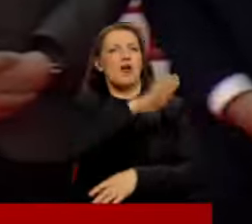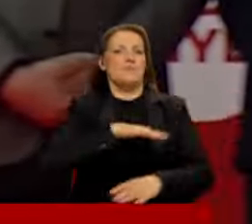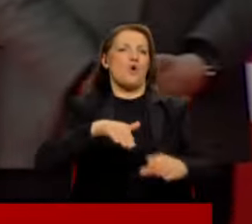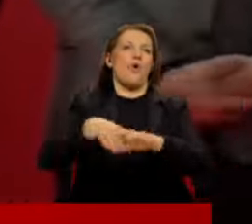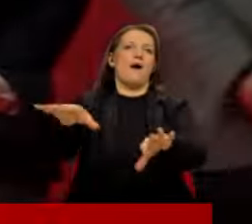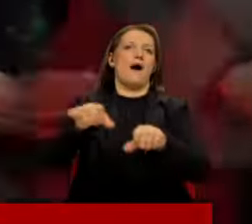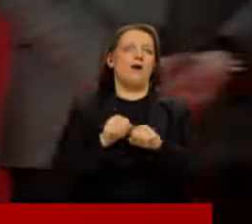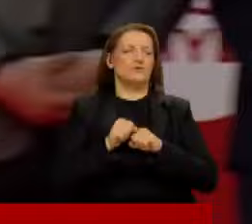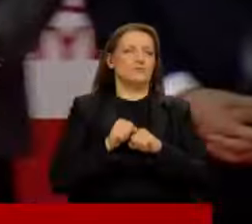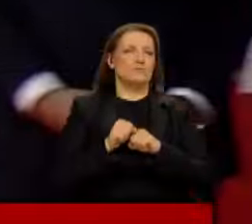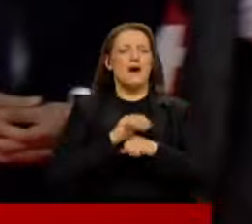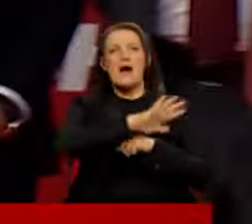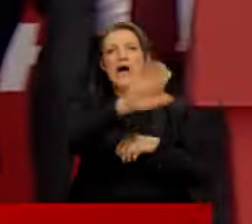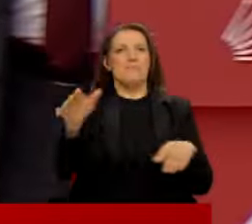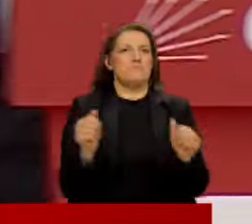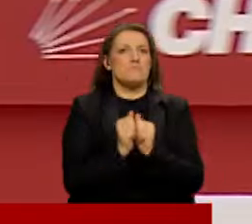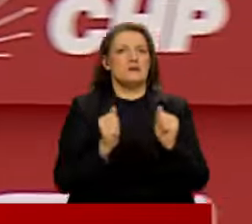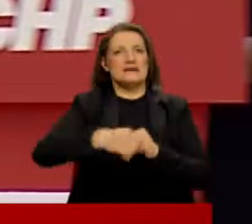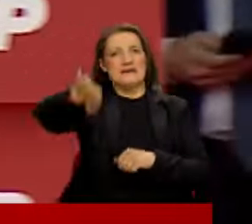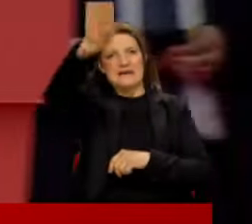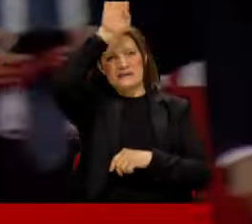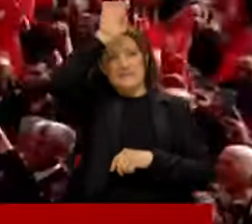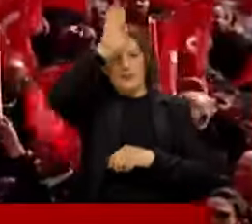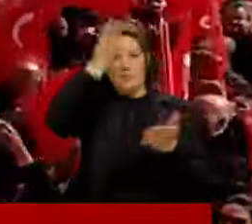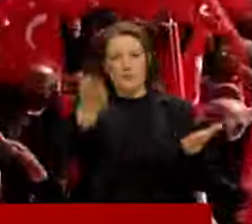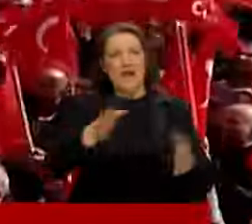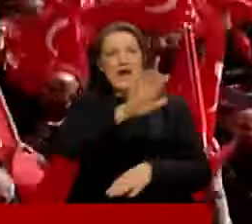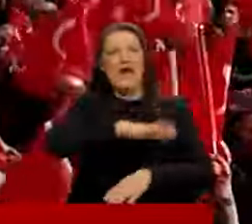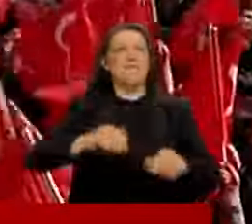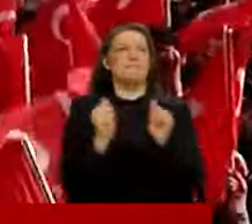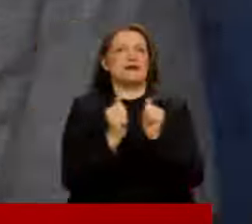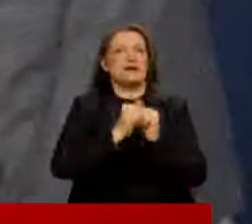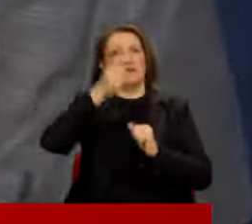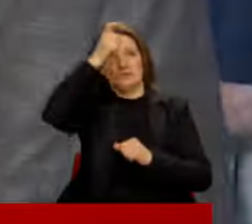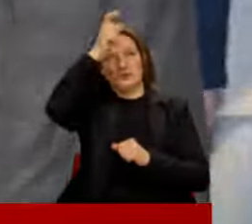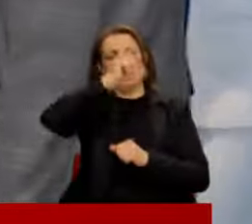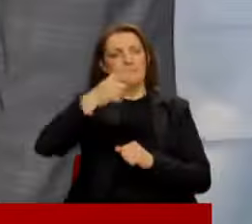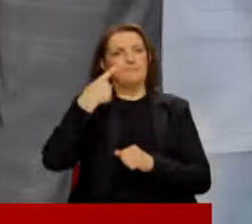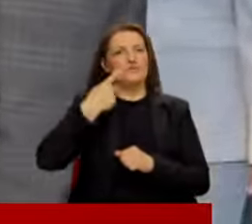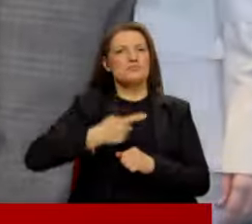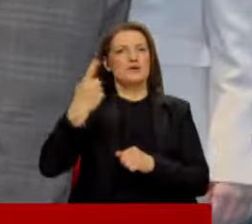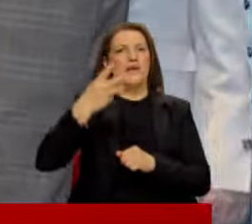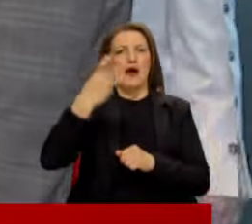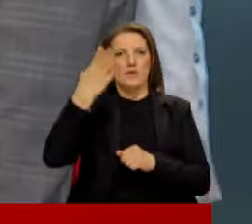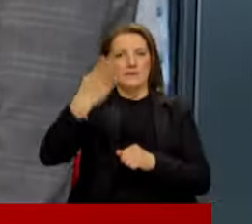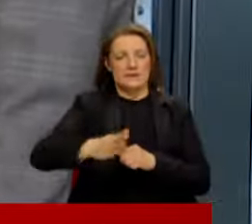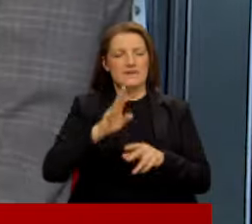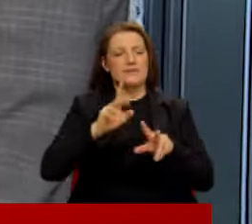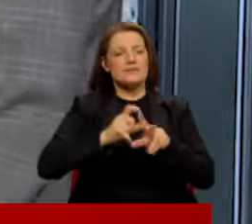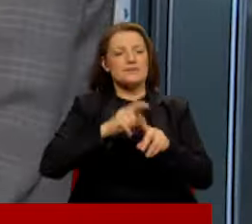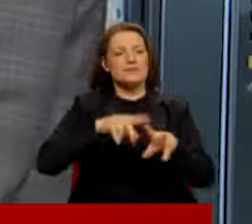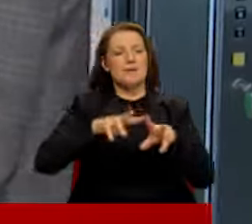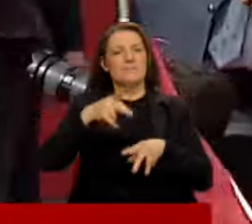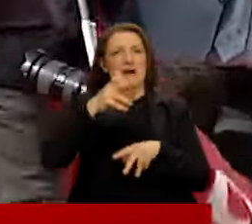oy alıyoruz. Hep birlikte İstanbul'uz. Hep birlikte Türkiye'yiz. Erdoğan'ın DEM Parti ile kent uzlaşısı